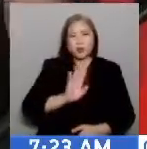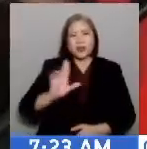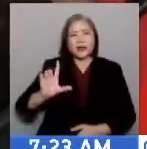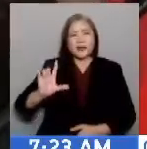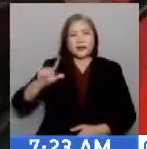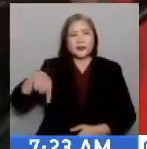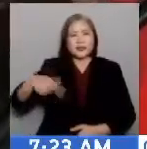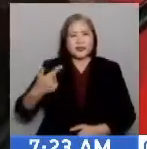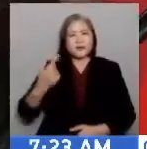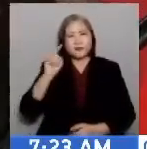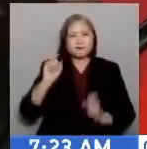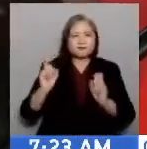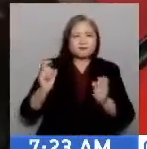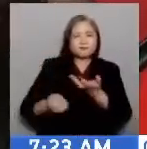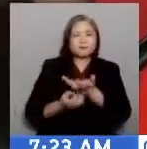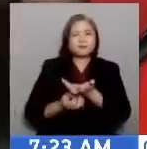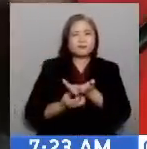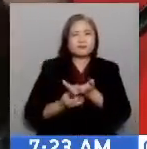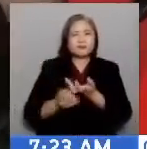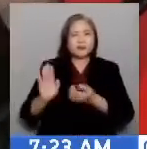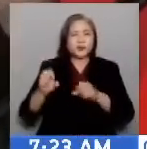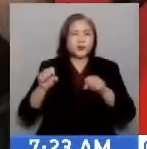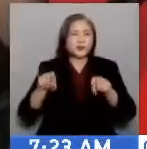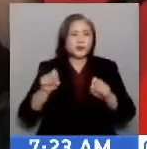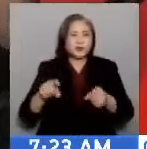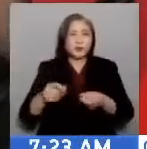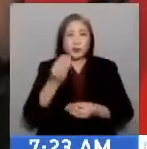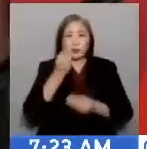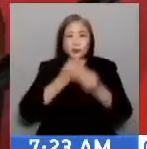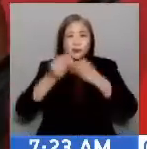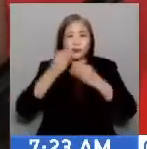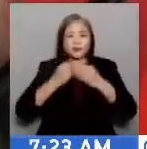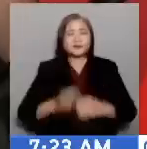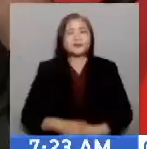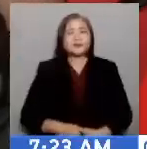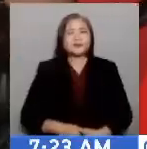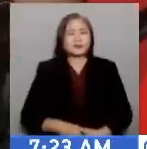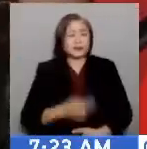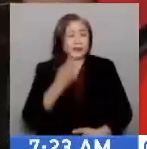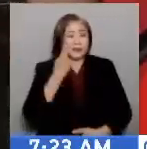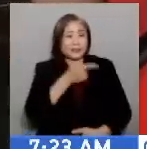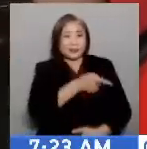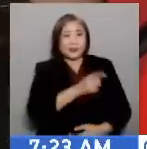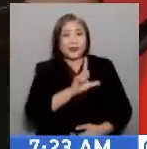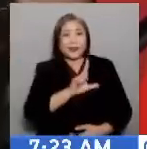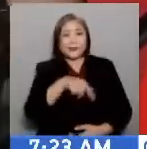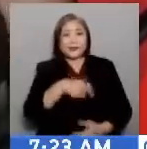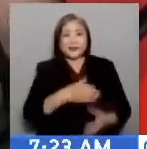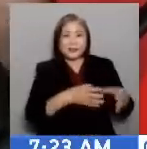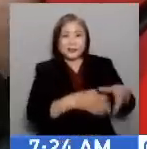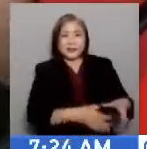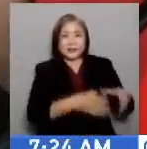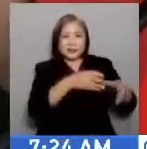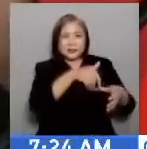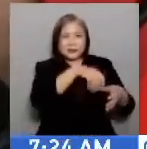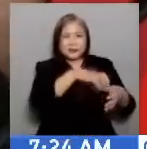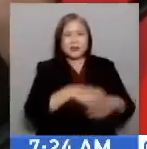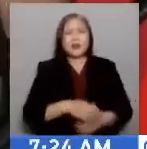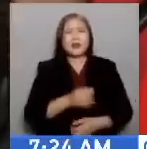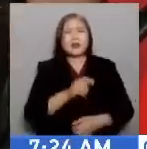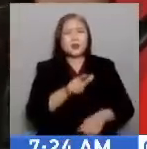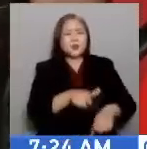maluto yung kanilang mga paninda. Sir, so gamit niyo po LPG, nakita ko, ayun, no? Oo. Sa isang, gano'n yung katagal ginagamit yung 11